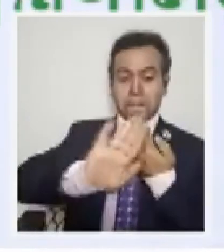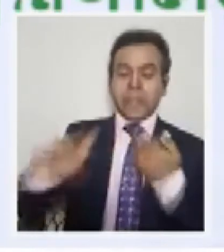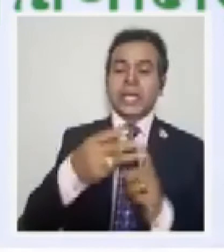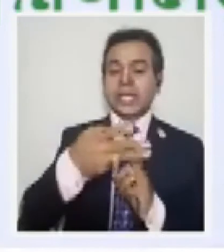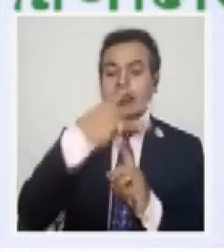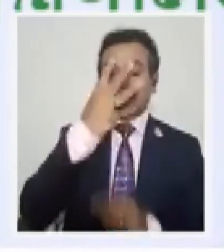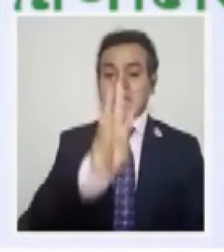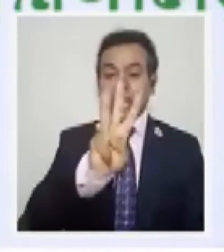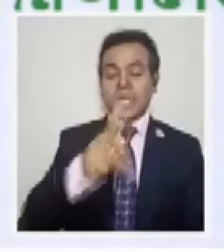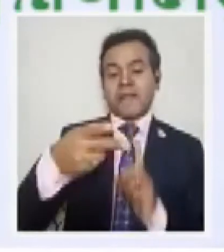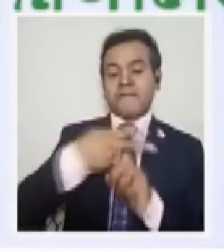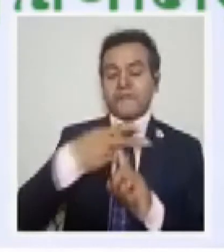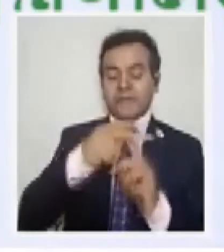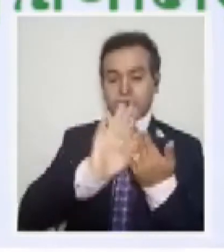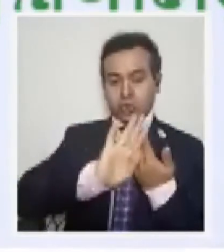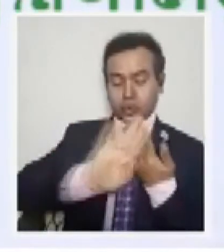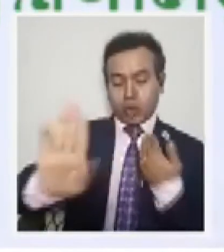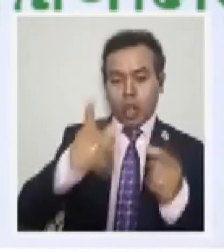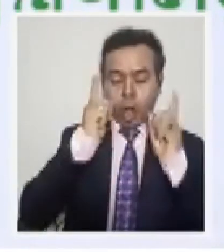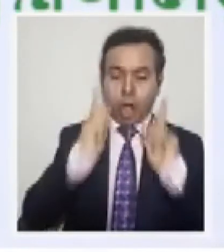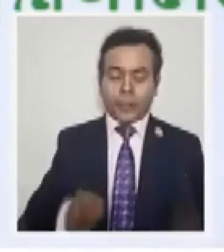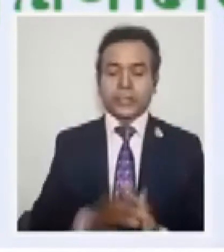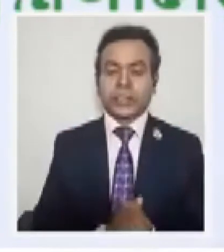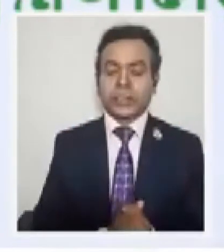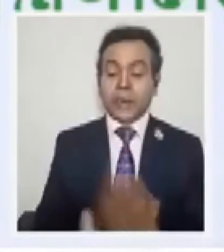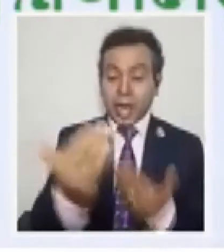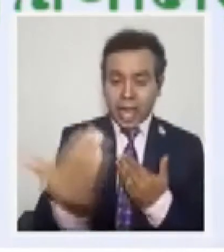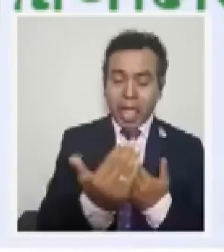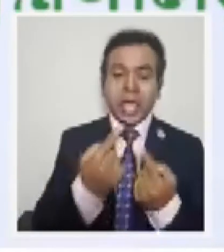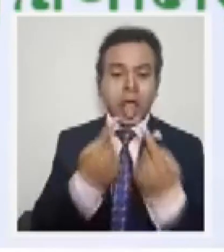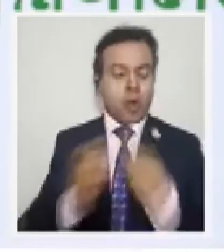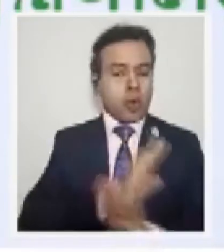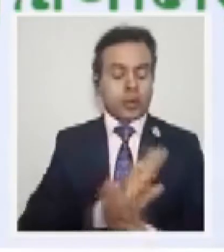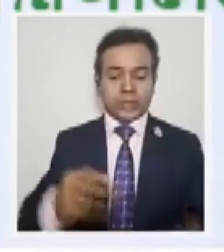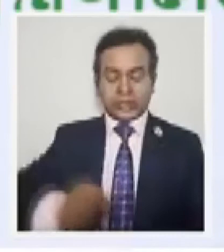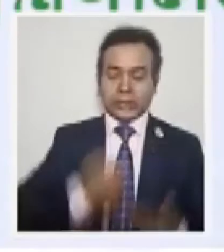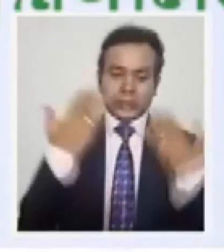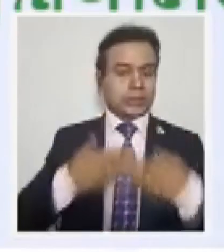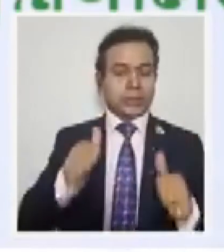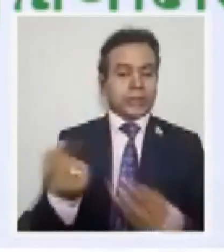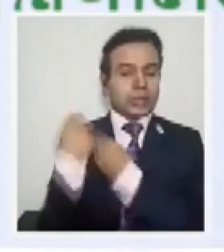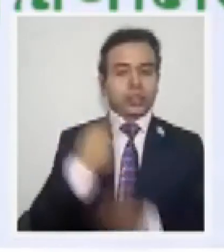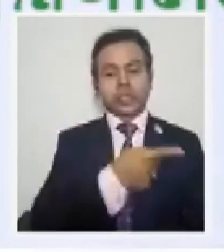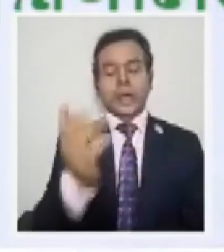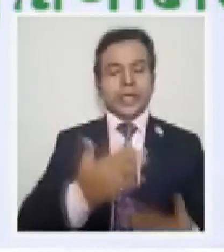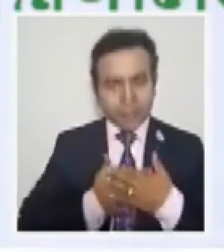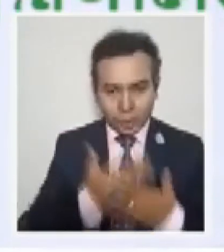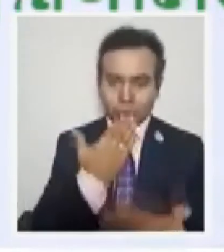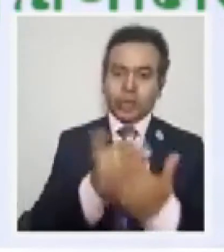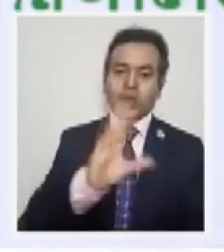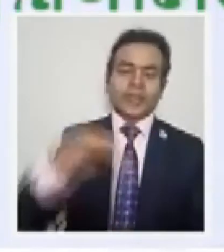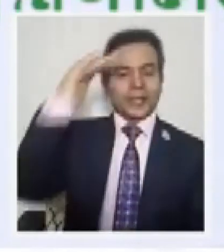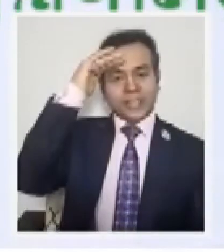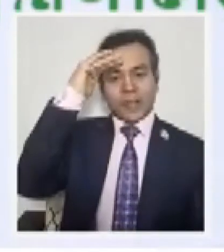দূরত্ব বজায় রাখবেন, অফিস কর্মস্থল যেখানেই যান না কেন আপনার অন্যের সাথে দূরত্ব বজায় রেখে চলার চেষ্টা করবেন